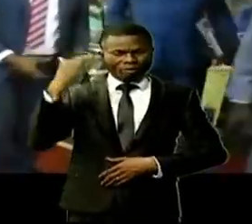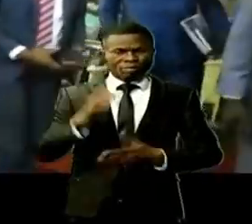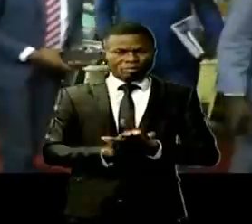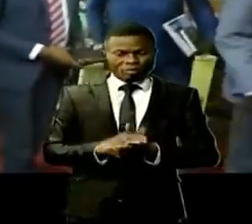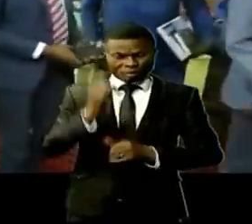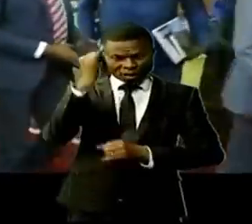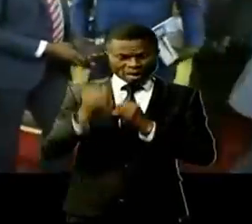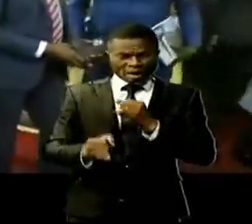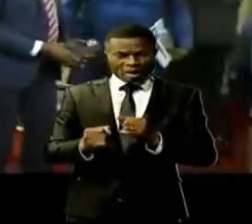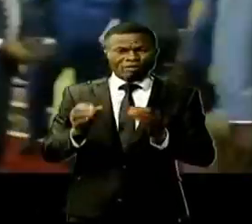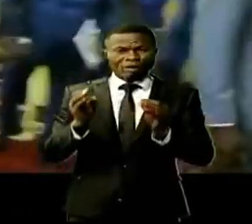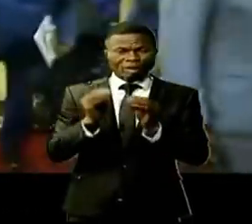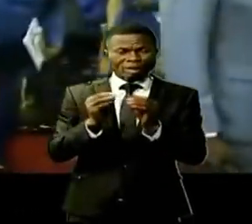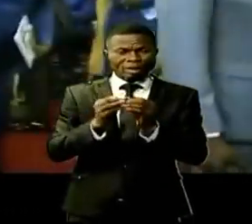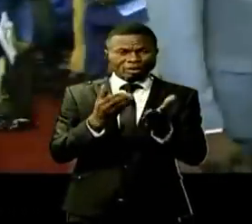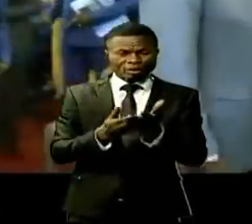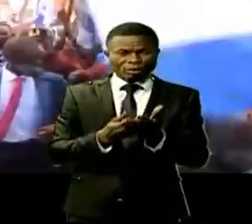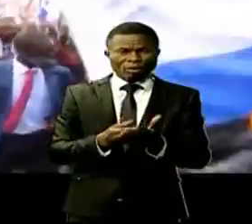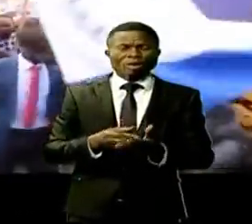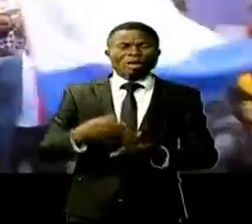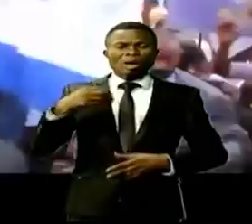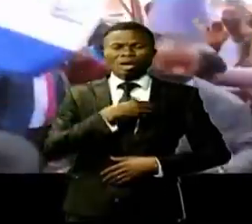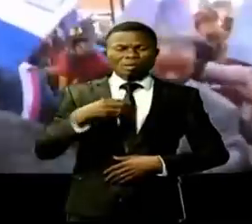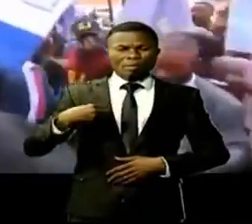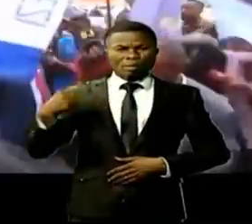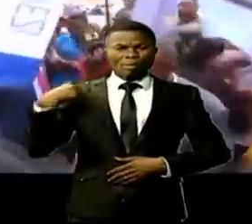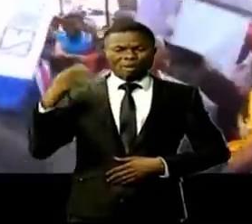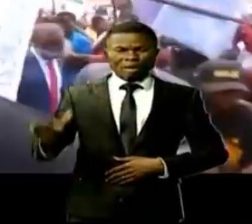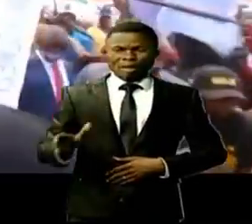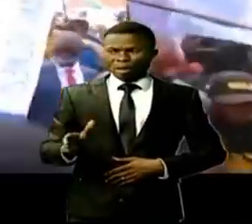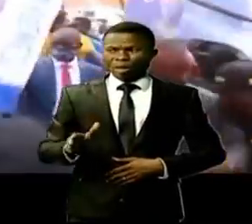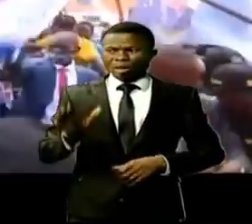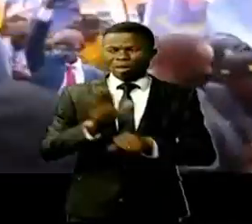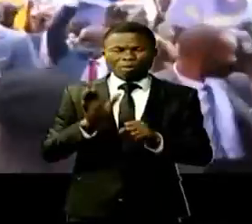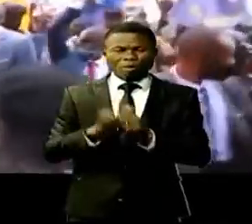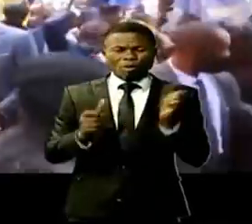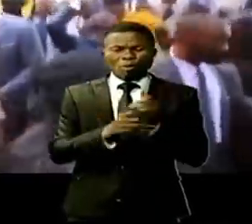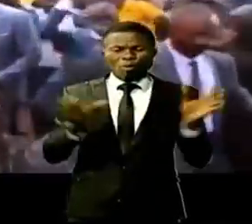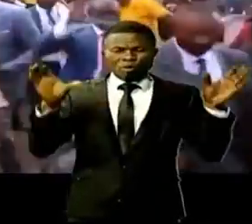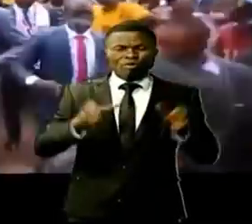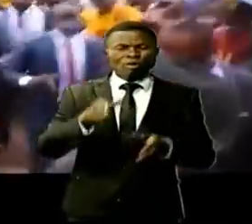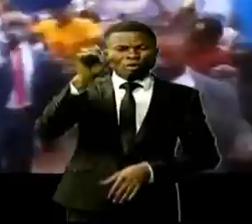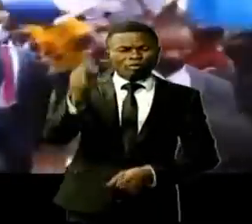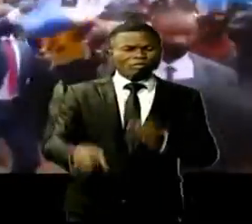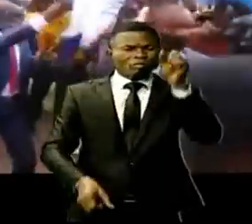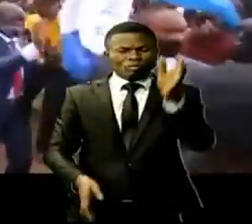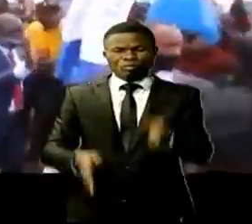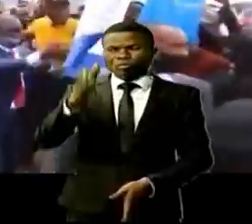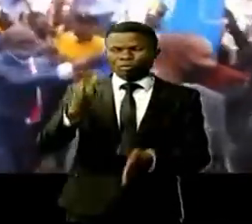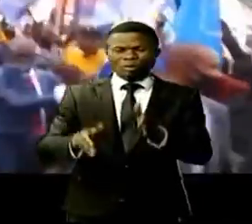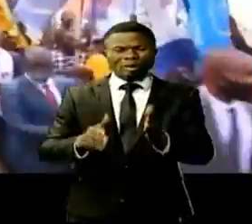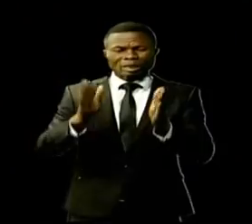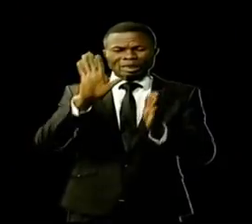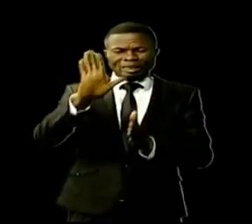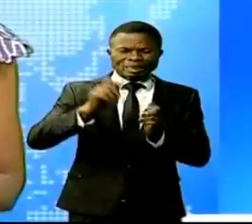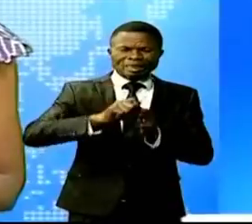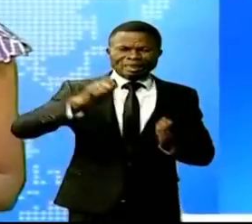de l'hémicycle, Fifi Masuka s'est offerte un bain de foule en marchant sur une distance de près de 5